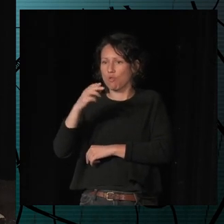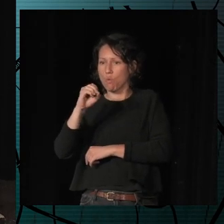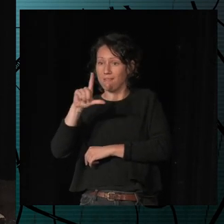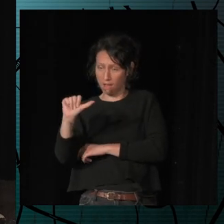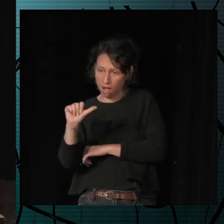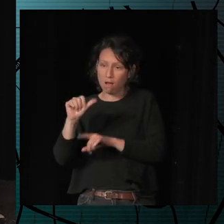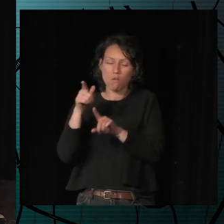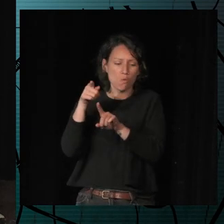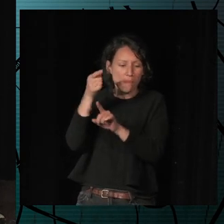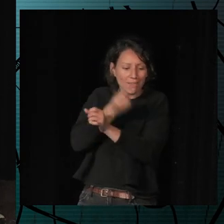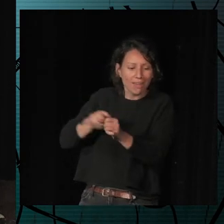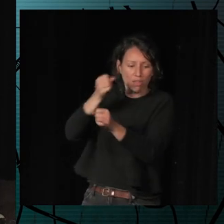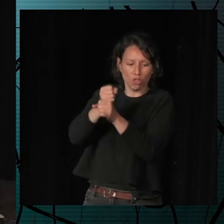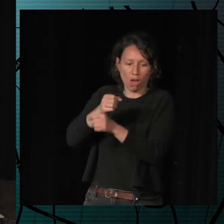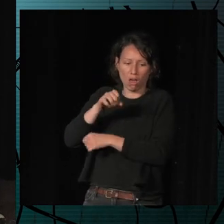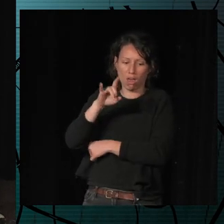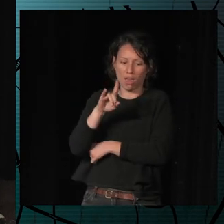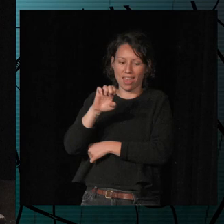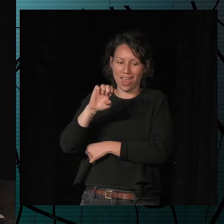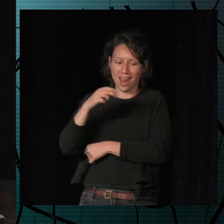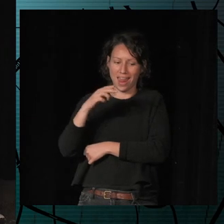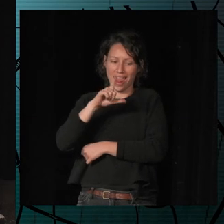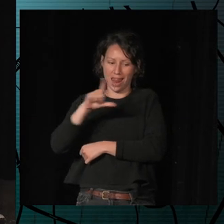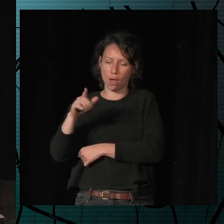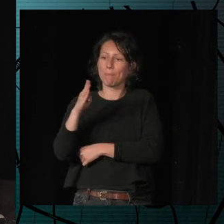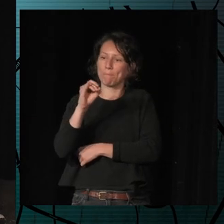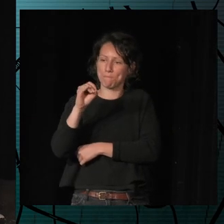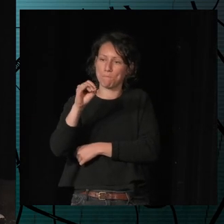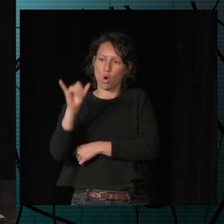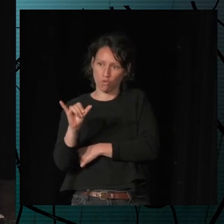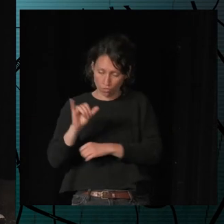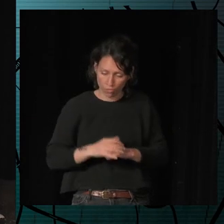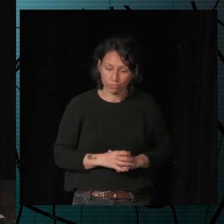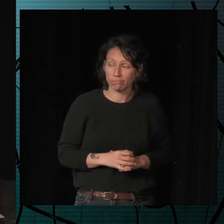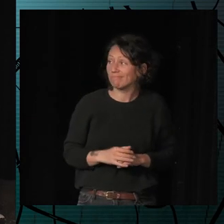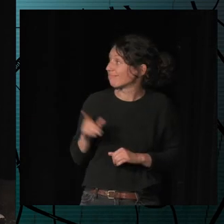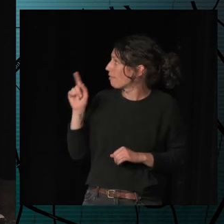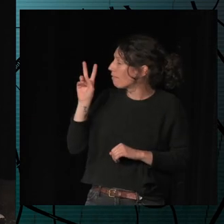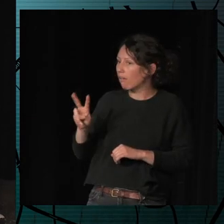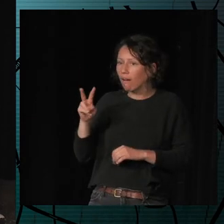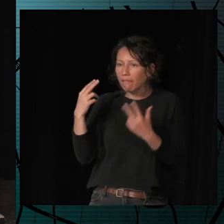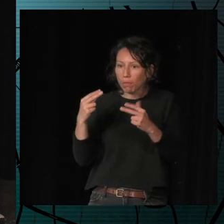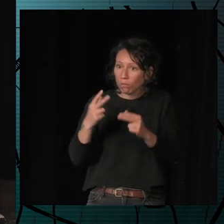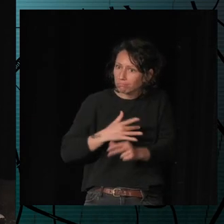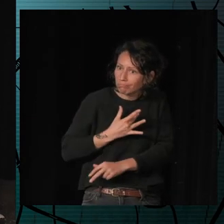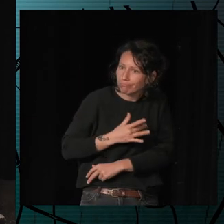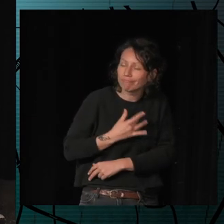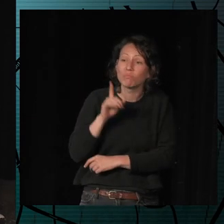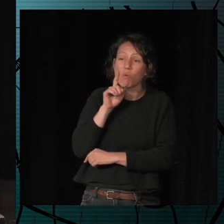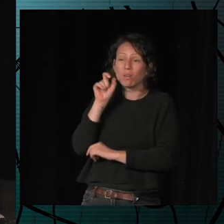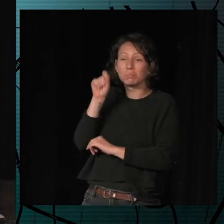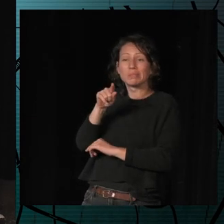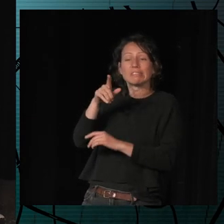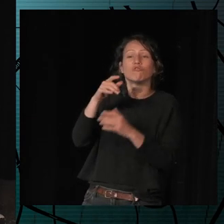accessoirement voilà je trouve que c'est un document un extrait plutôt intéressant puisque évidemment Lovecraft c'est une des ombres